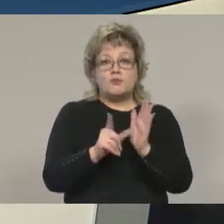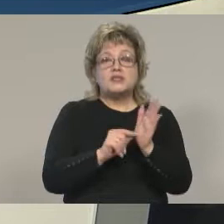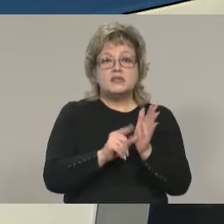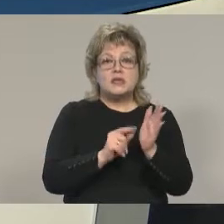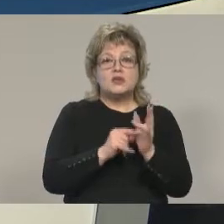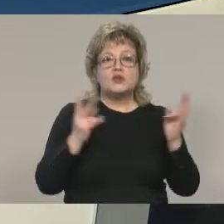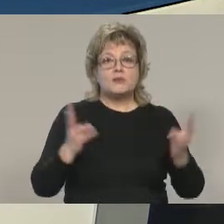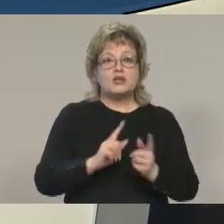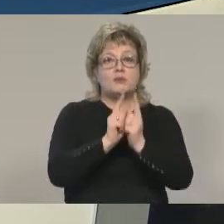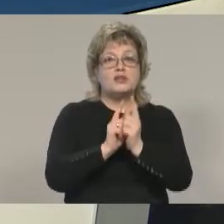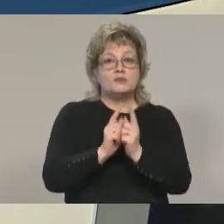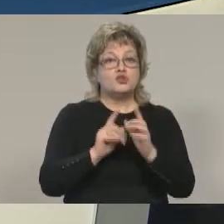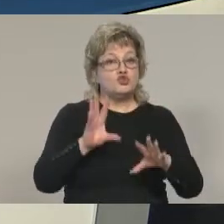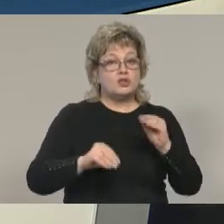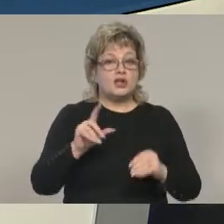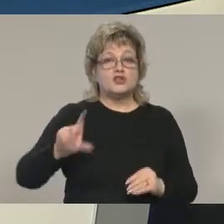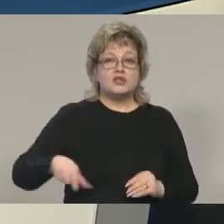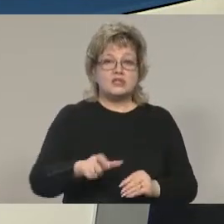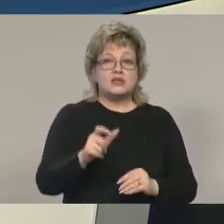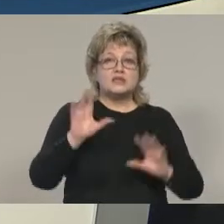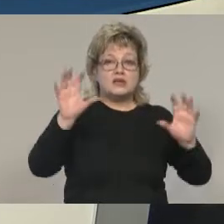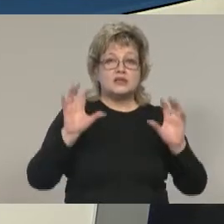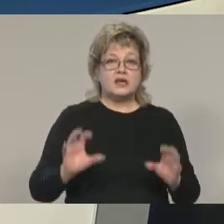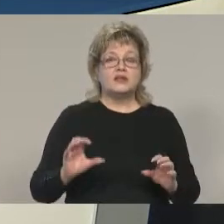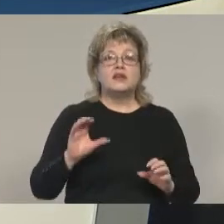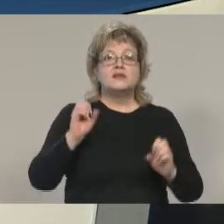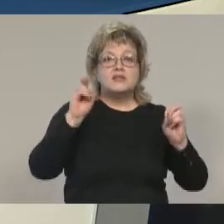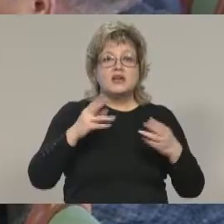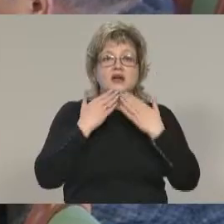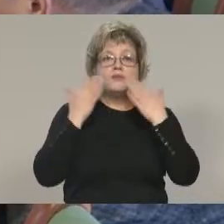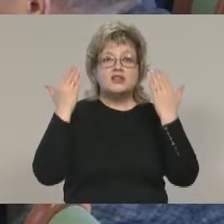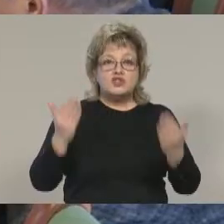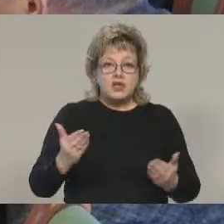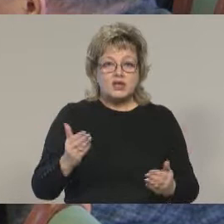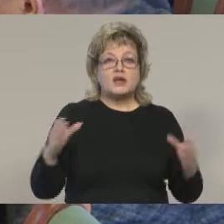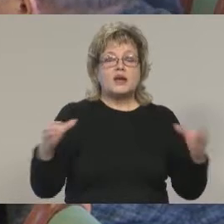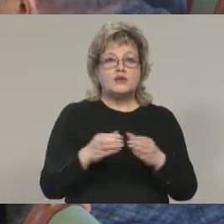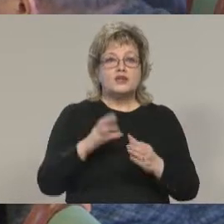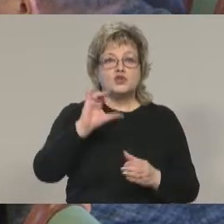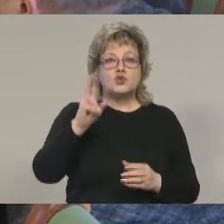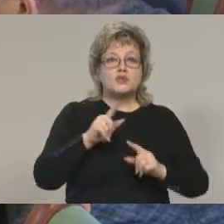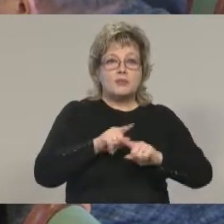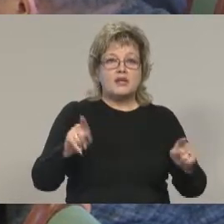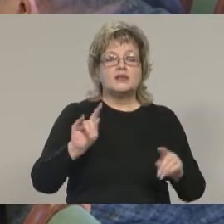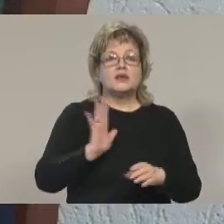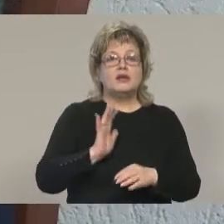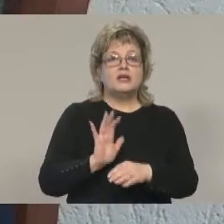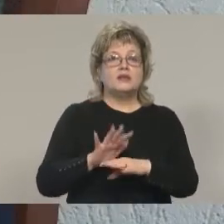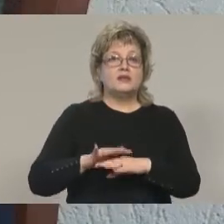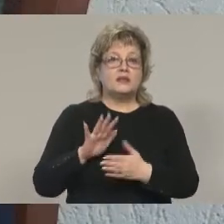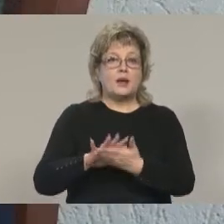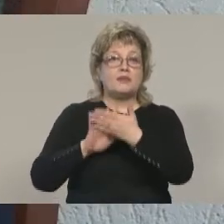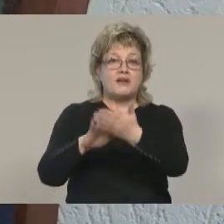пенсионера необходимо пересмотреть, считают донские законодатели. Специальное обращение подготовлено Комитетом по соцполитике и направлено в